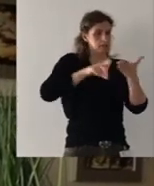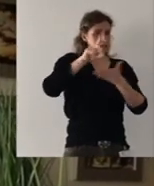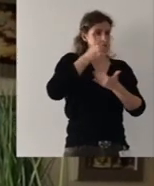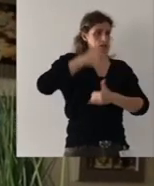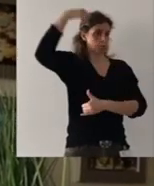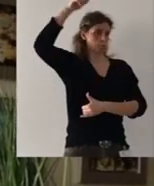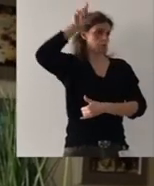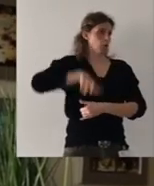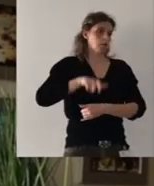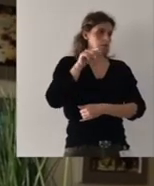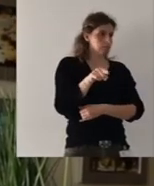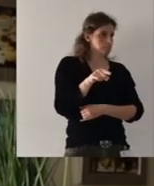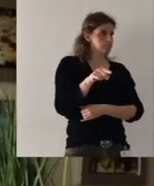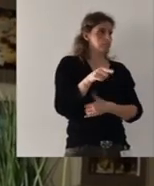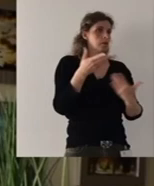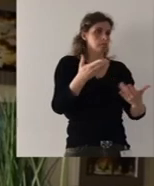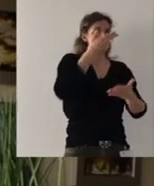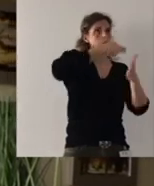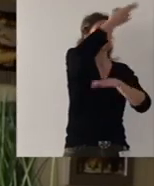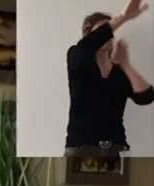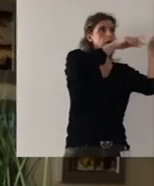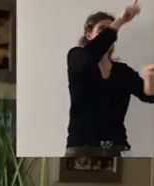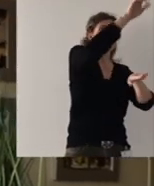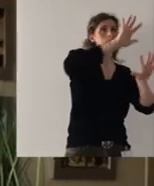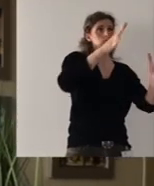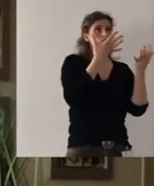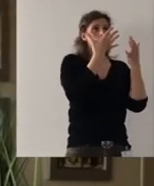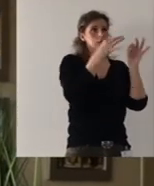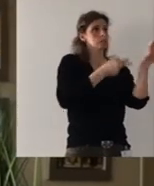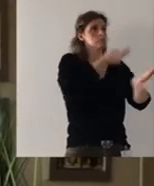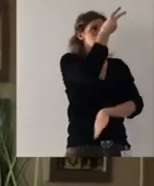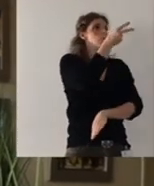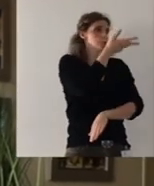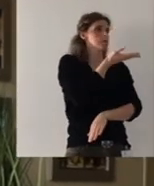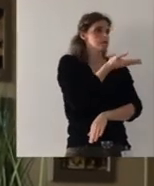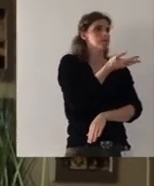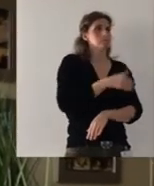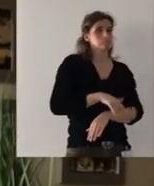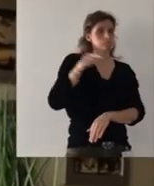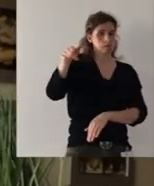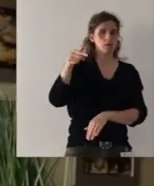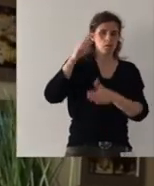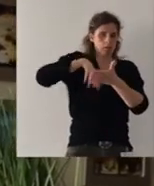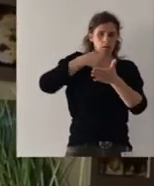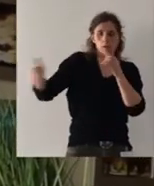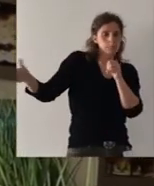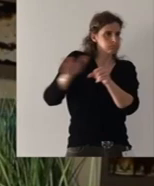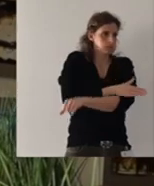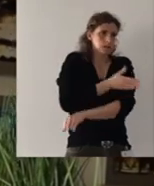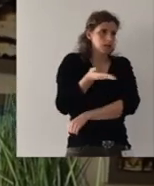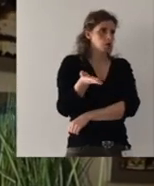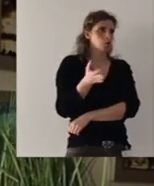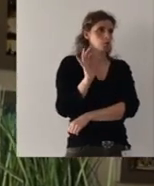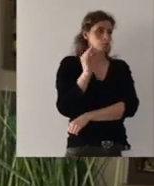notre territoire on n'en a qu'une. Alors que dans le Nord-Pas-de-Calais, il y en a plus d'une dizaine, donc elle est débordée,